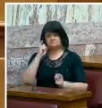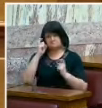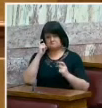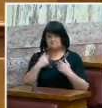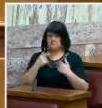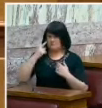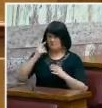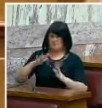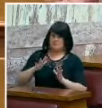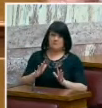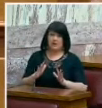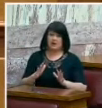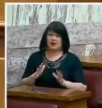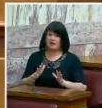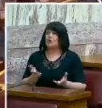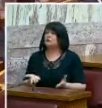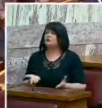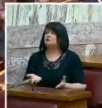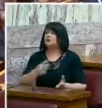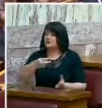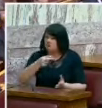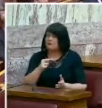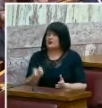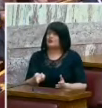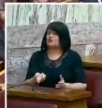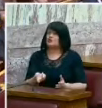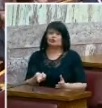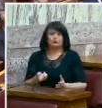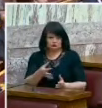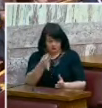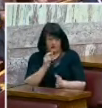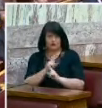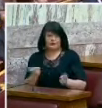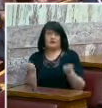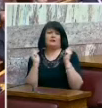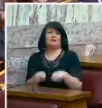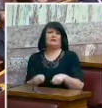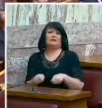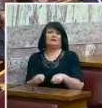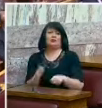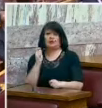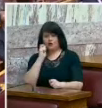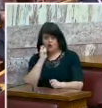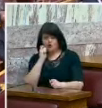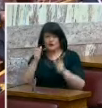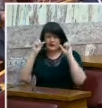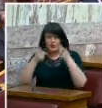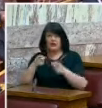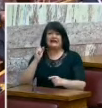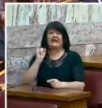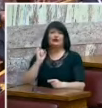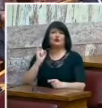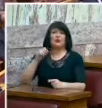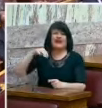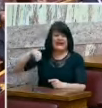εικάζω, δεν απαντήσατε, μπορείτε στην τριτολογία σας να πείτε ξεκάθαρα ότι δεν συζητάμε το όνομα Δημοκρατία του Ίλιντεν. Πείτε το τουλάχιστον να αποσαφηνίσετε τι γίνεται